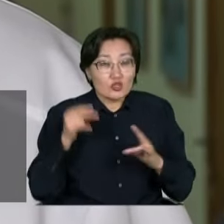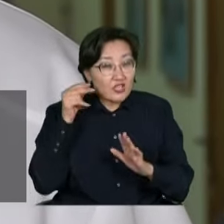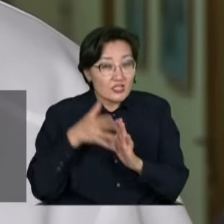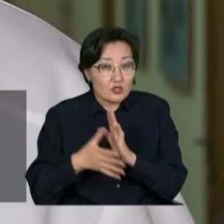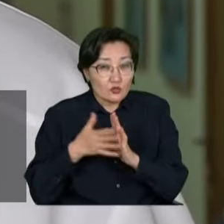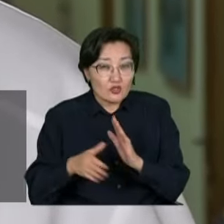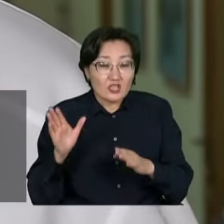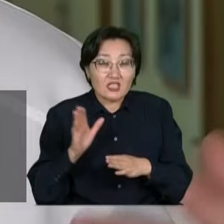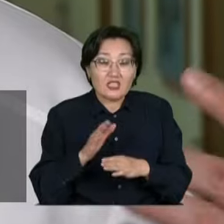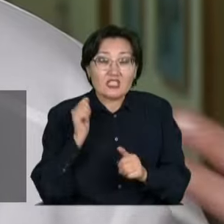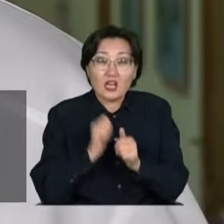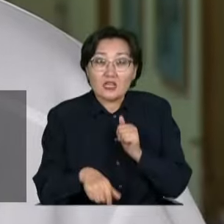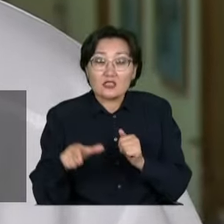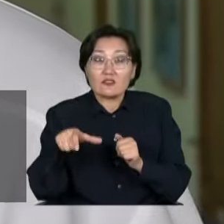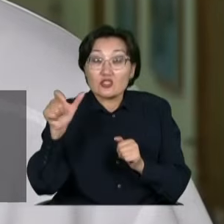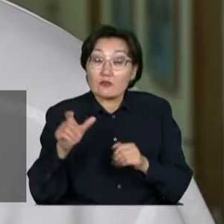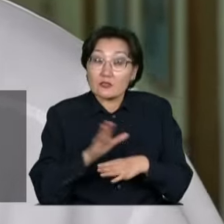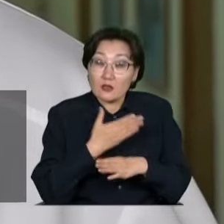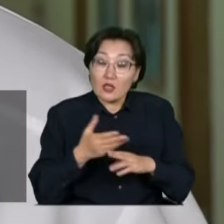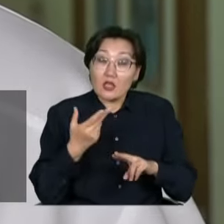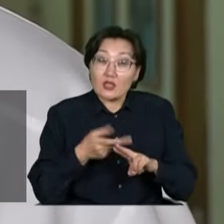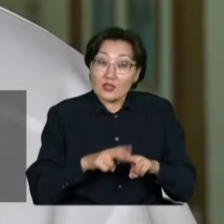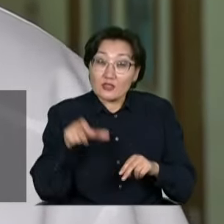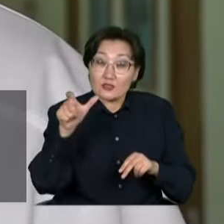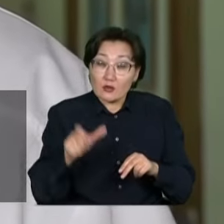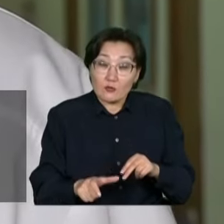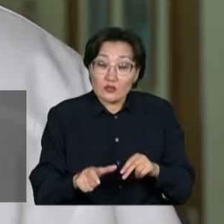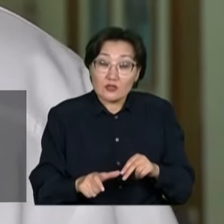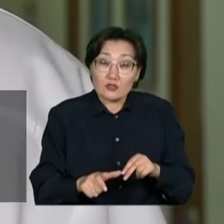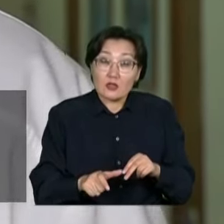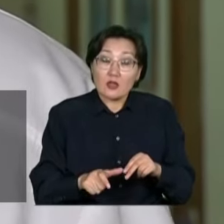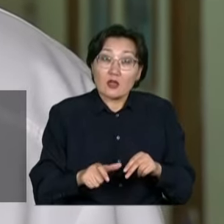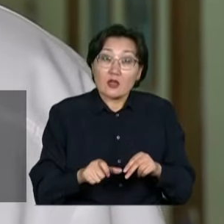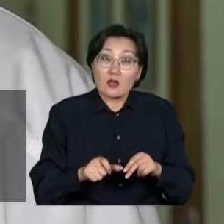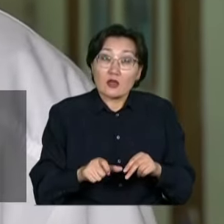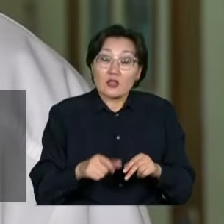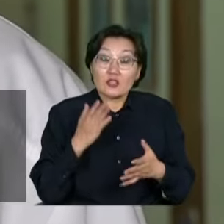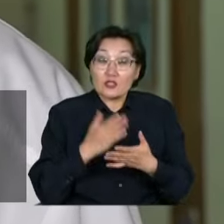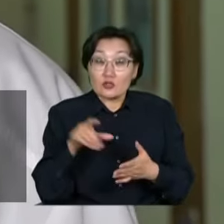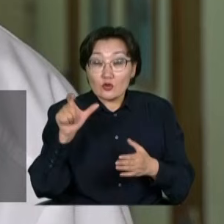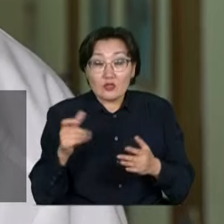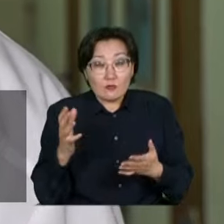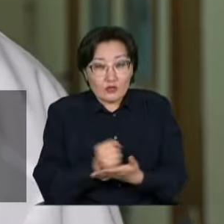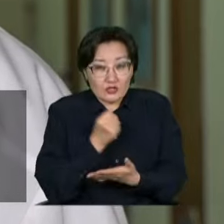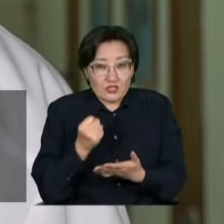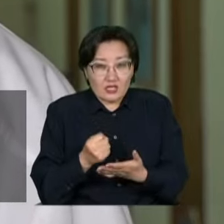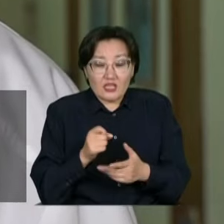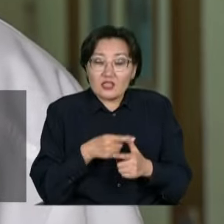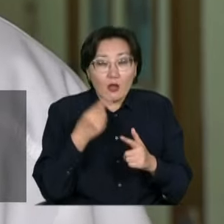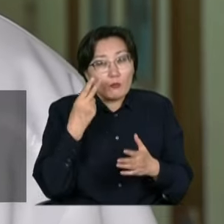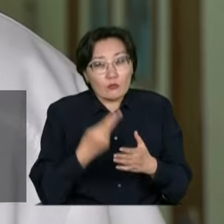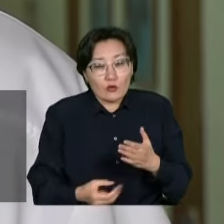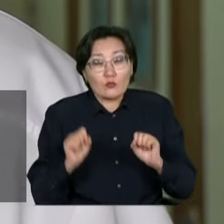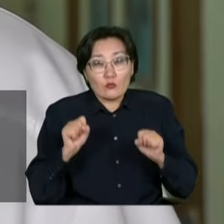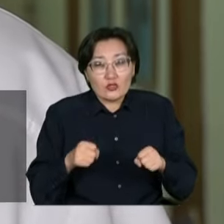Есть пациенты, которые, для которых может и проигрыш вызывать, и выигрыш также вызывать определенные эмоции. Как